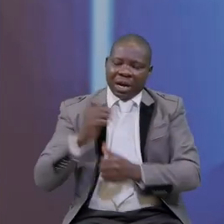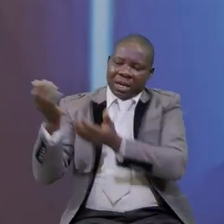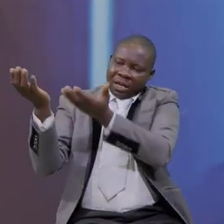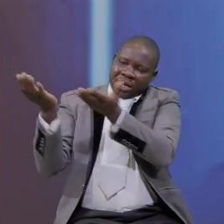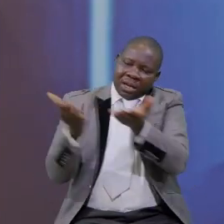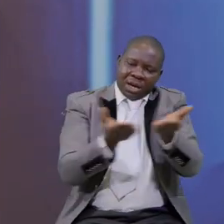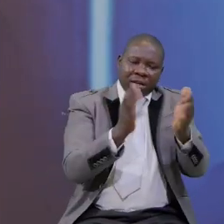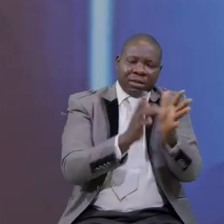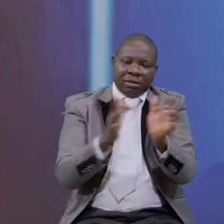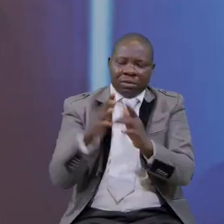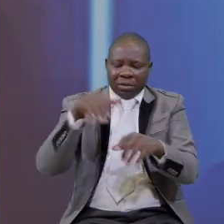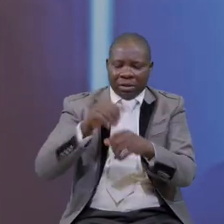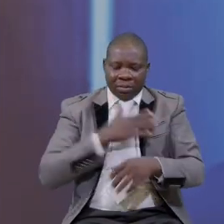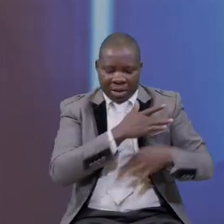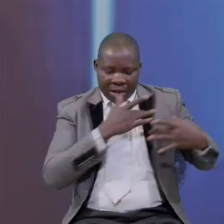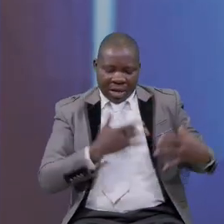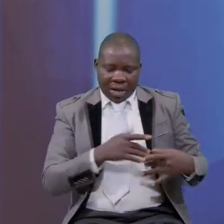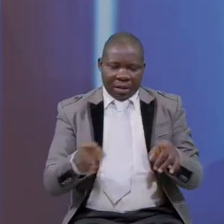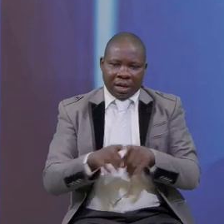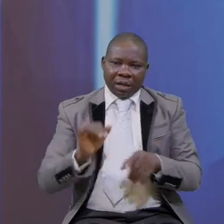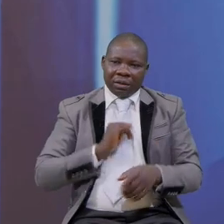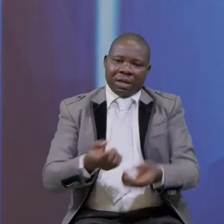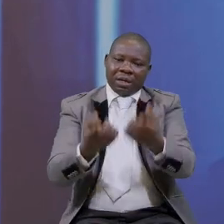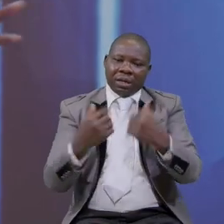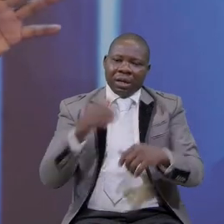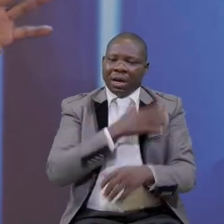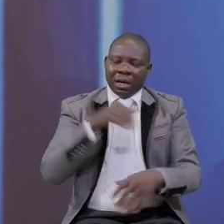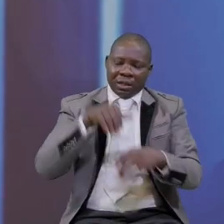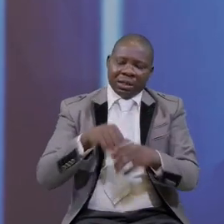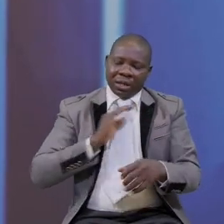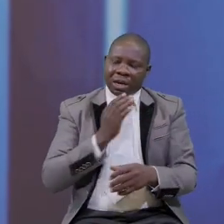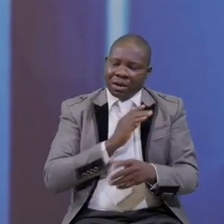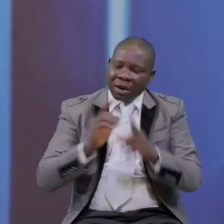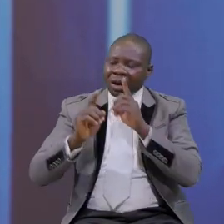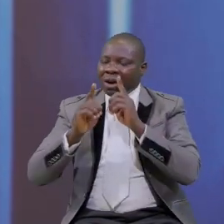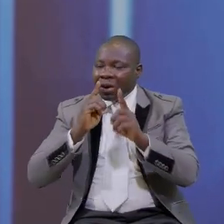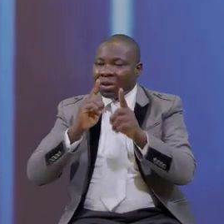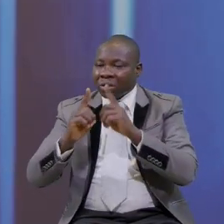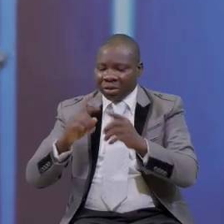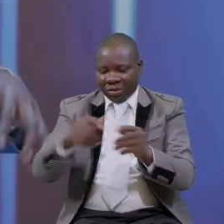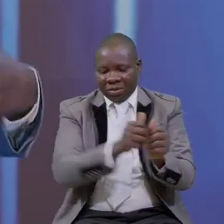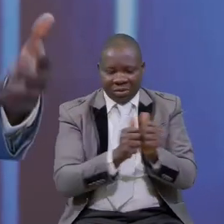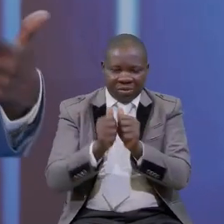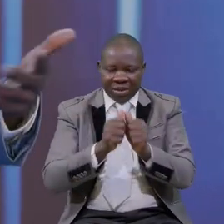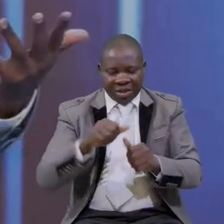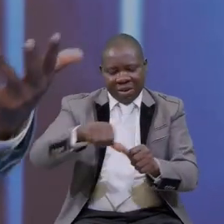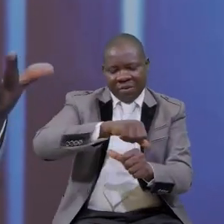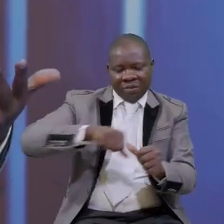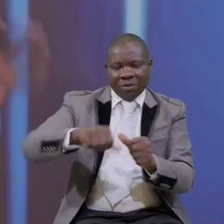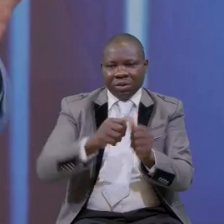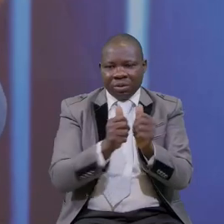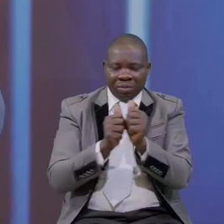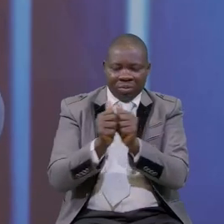cœur comme je suis venu. Et nos interactions, notre communion ensemble